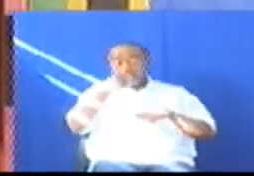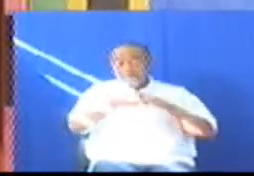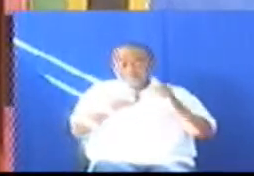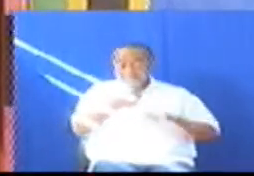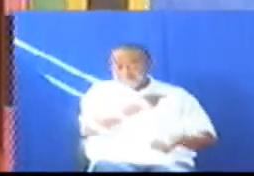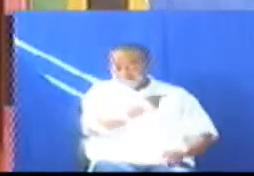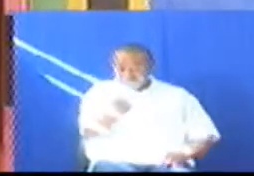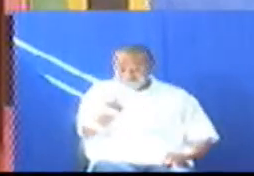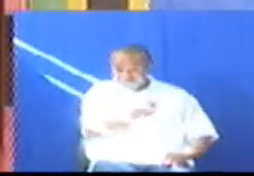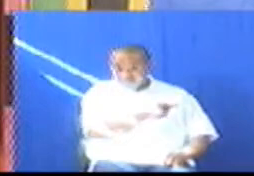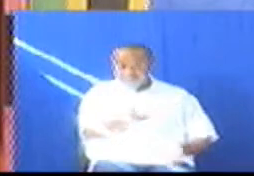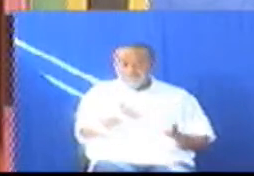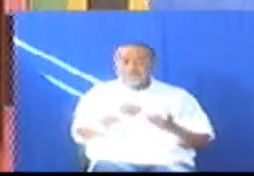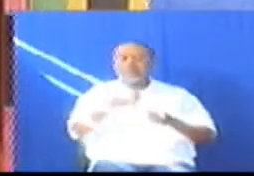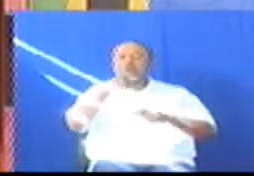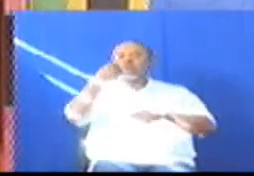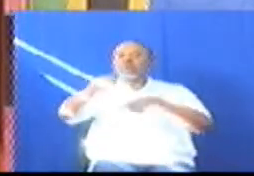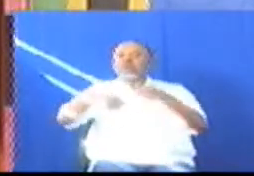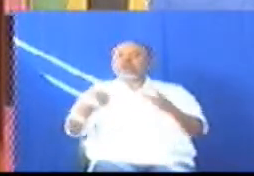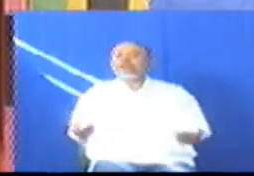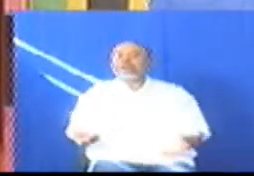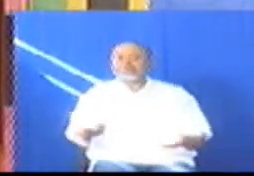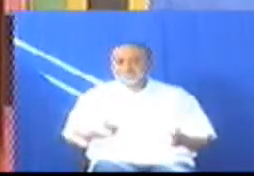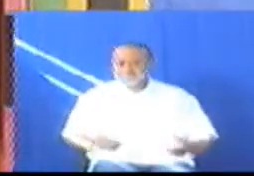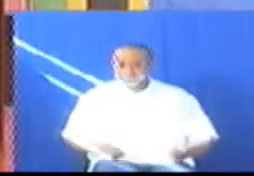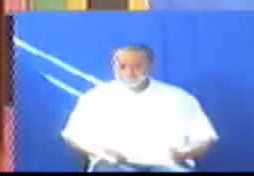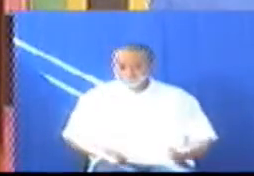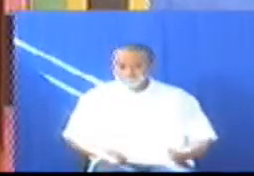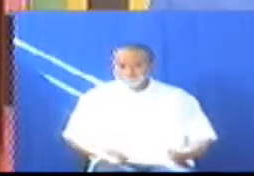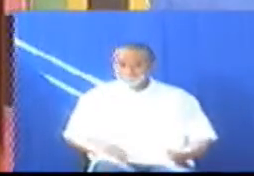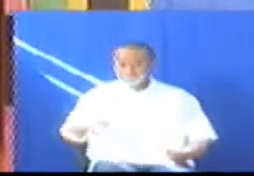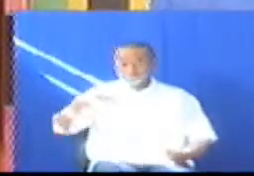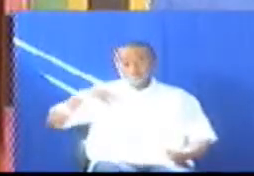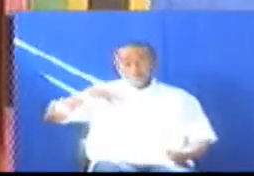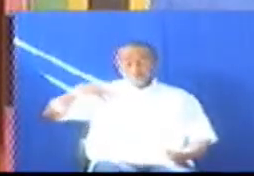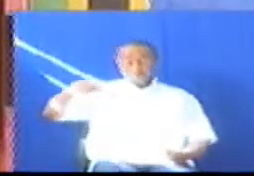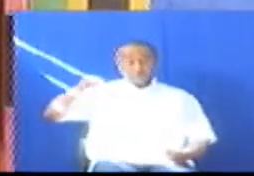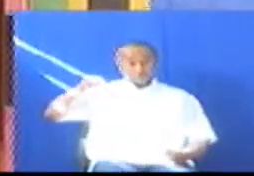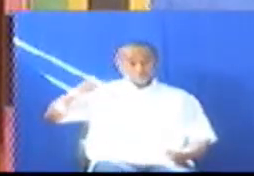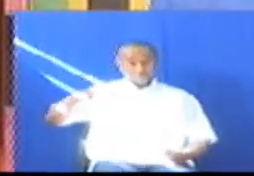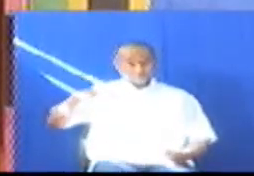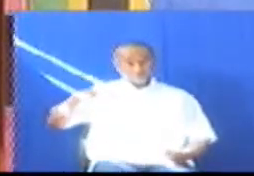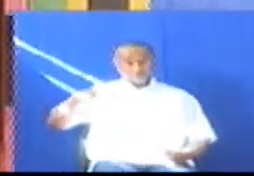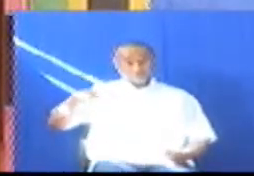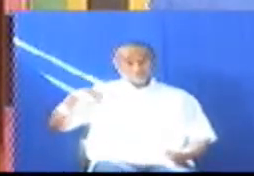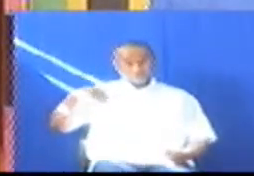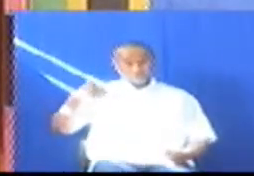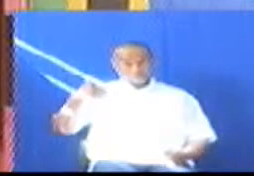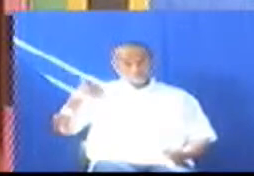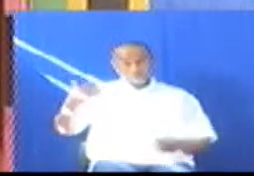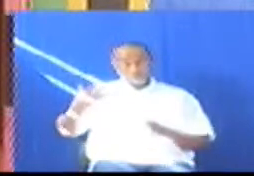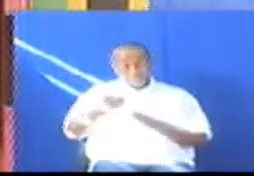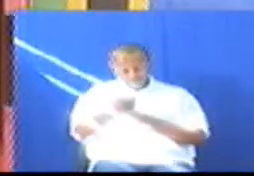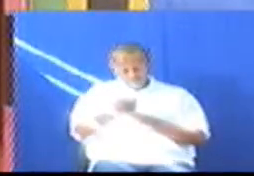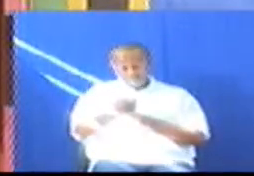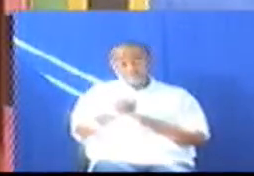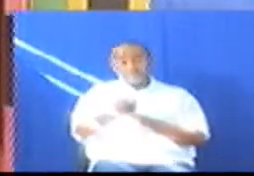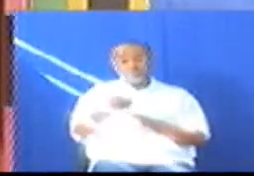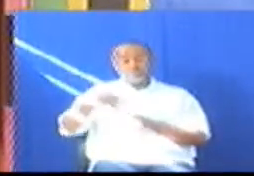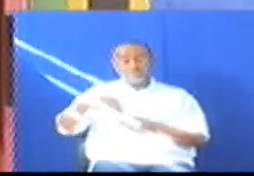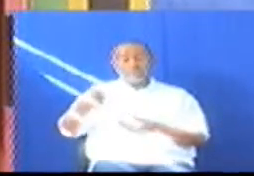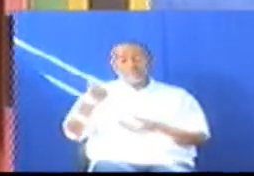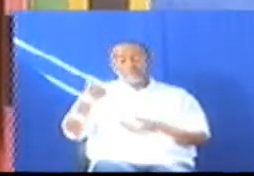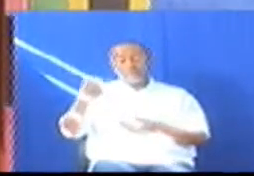husika iendelee, wizara ipate kipato kwa mantiki ya kwamba through NHC, Wizara ya Fedha